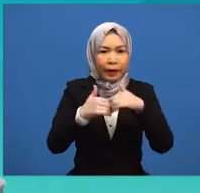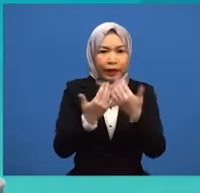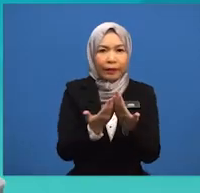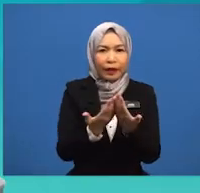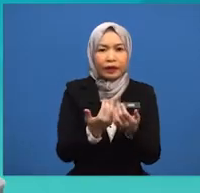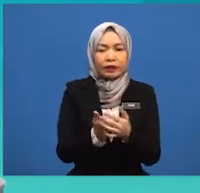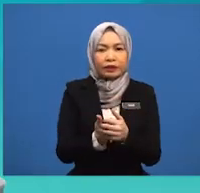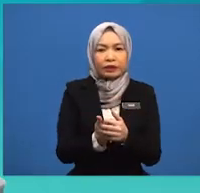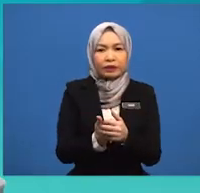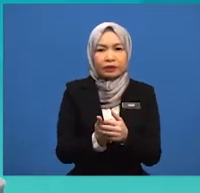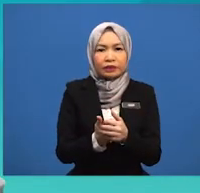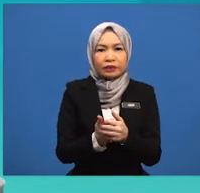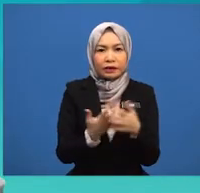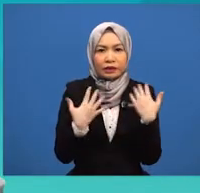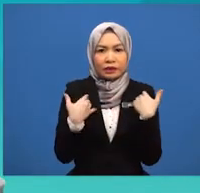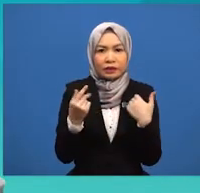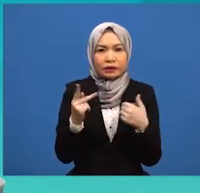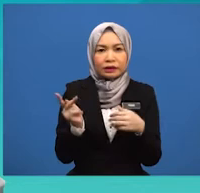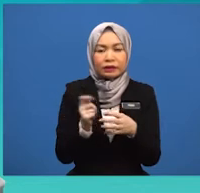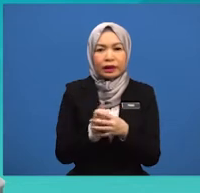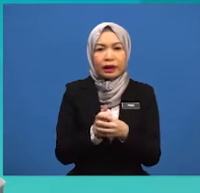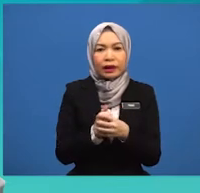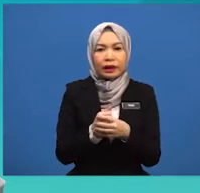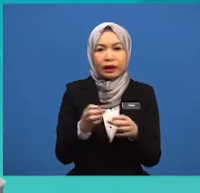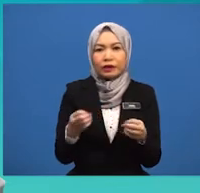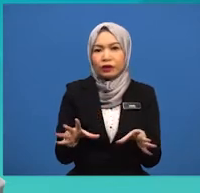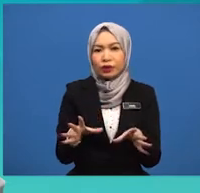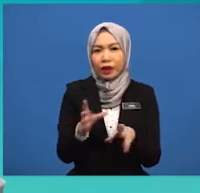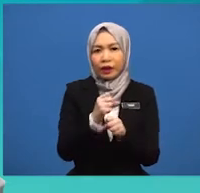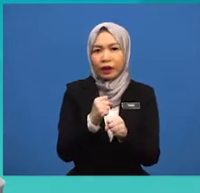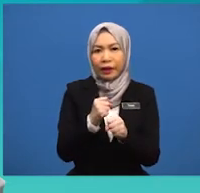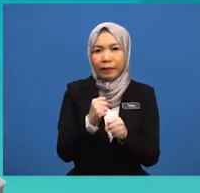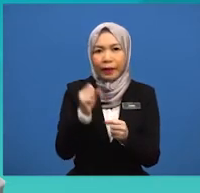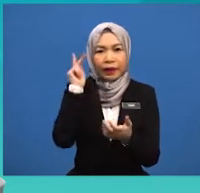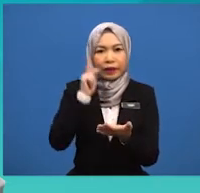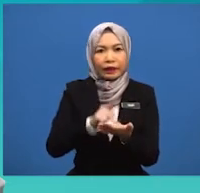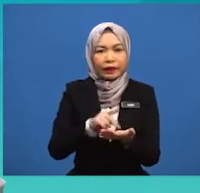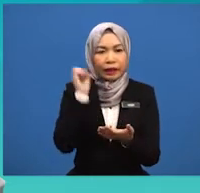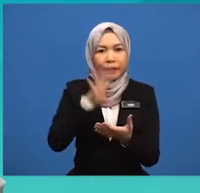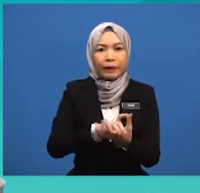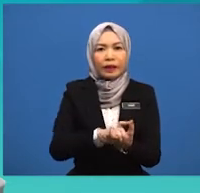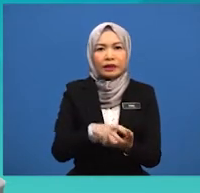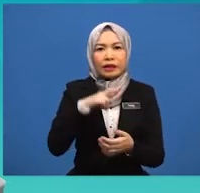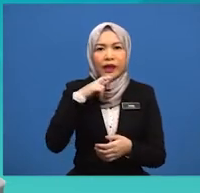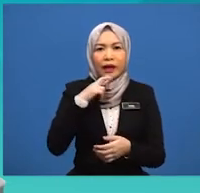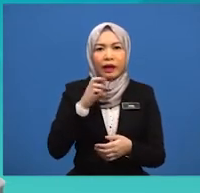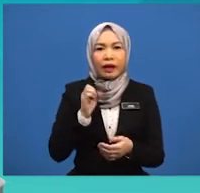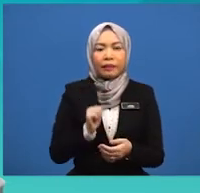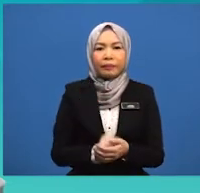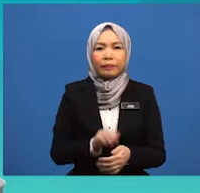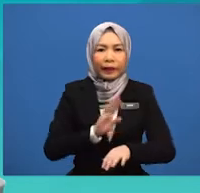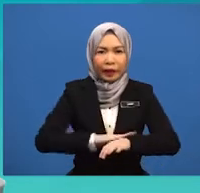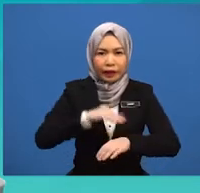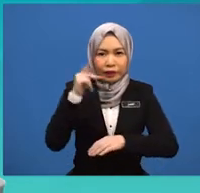Bagaimana murid-murid? Adakah anda telah dapat mengenal pasti ralat pada